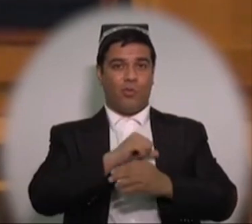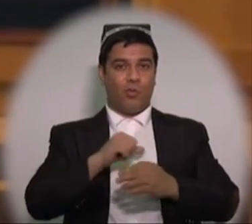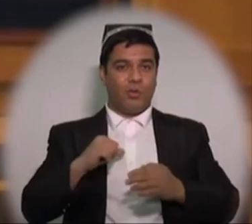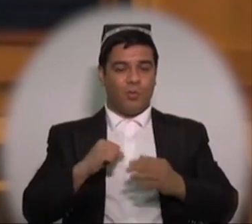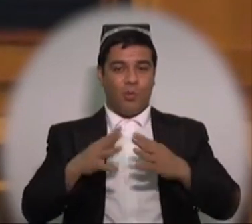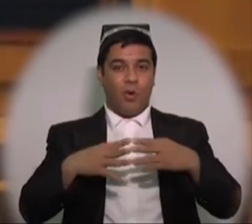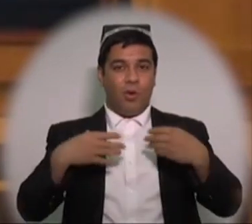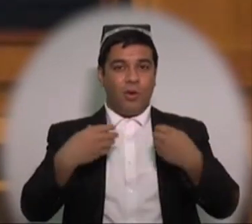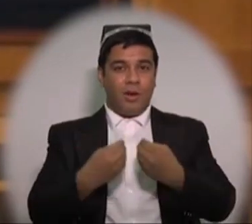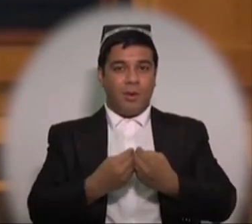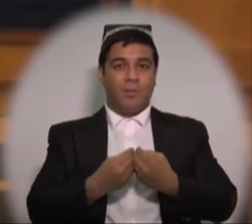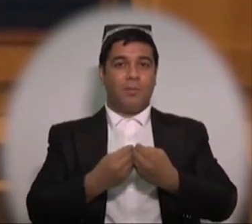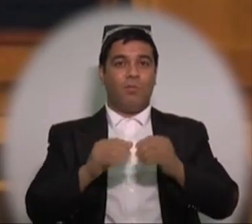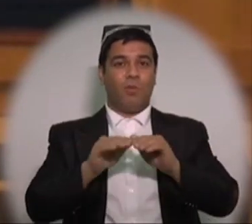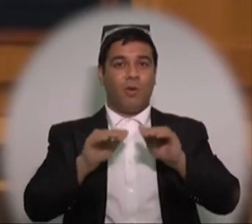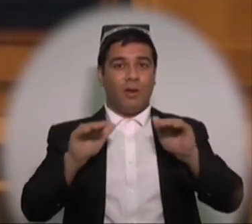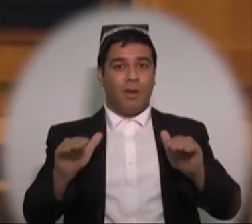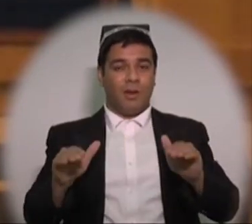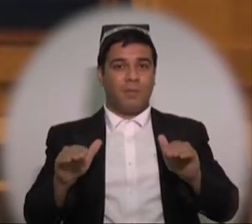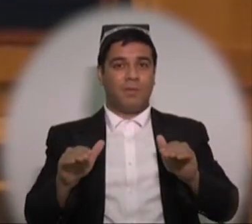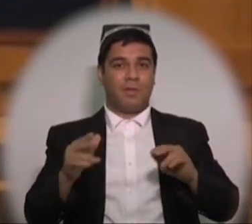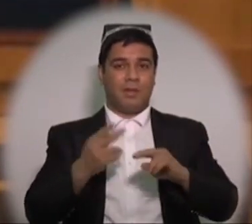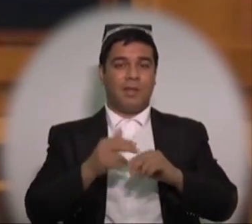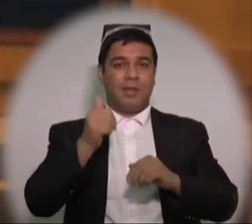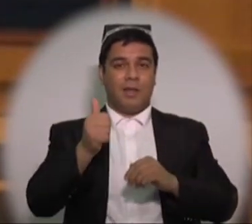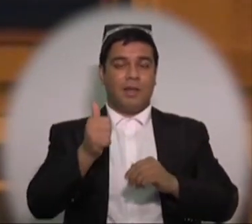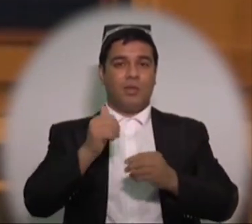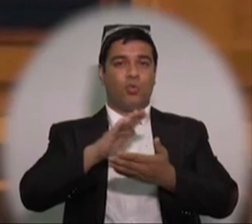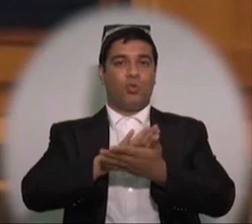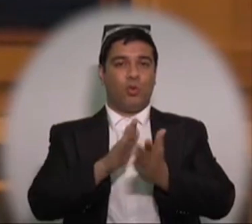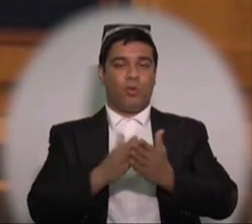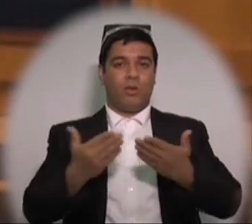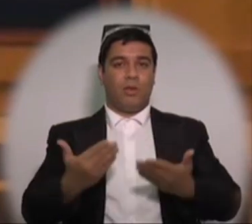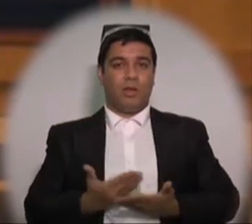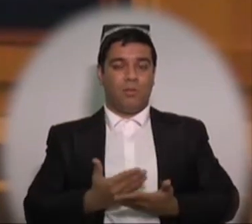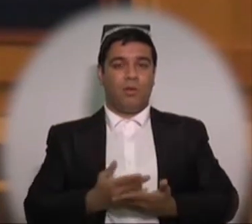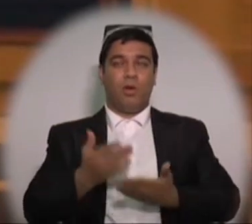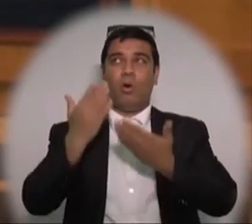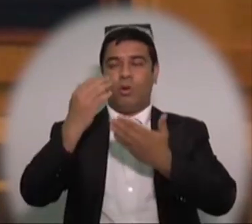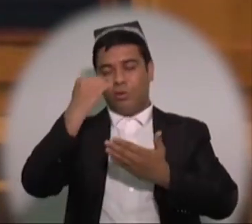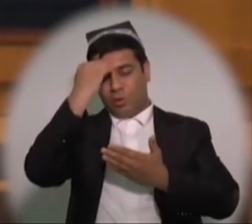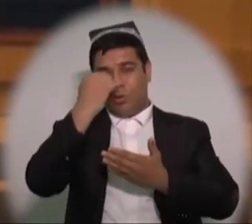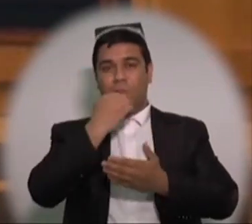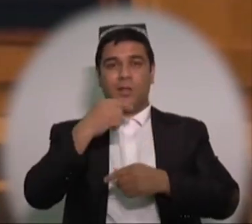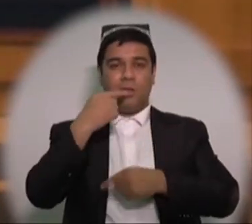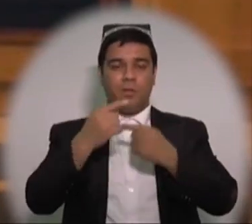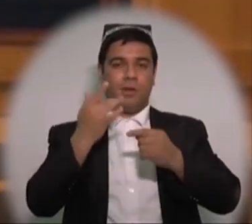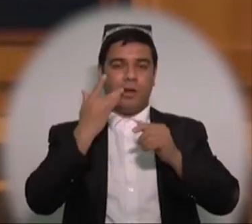o'zim, oila a'zolarim, bola chaqalarim yaxshi bir yashab, Allohga shukrona